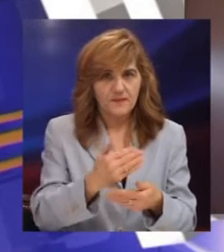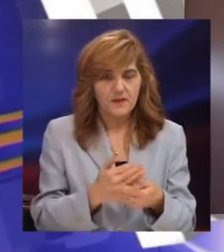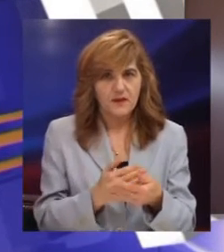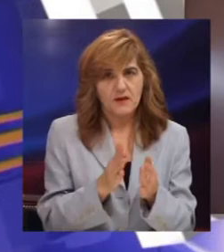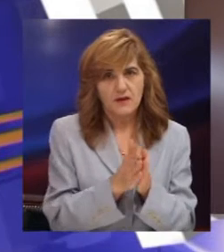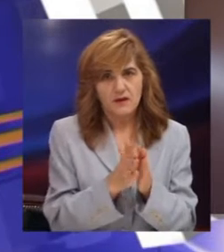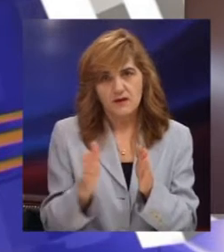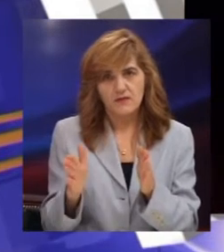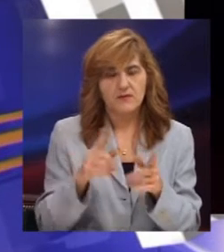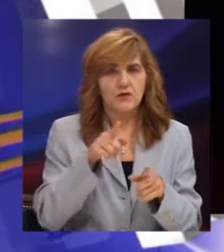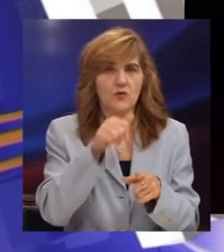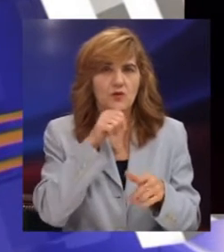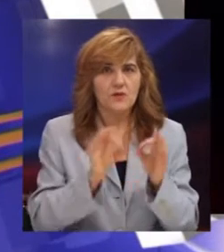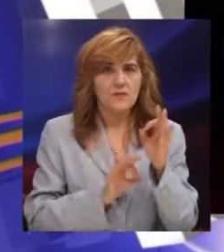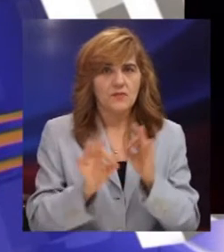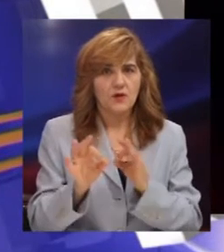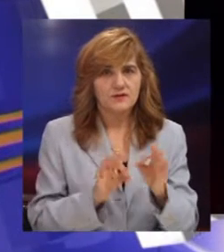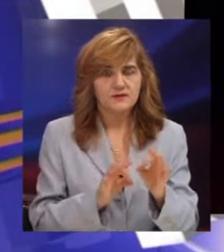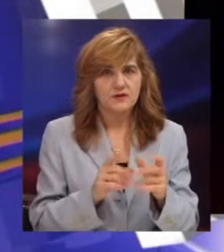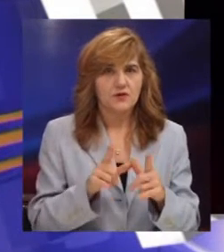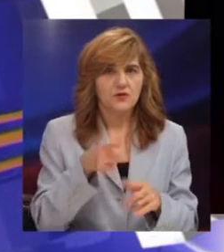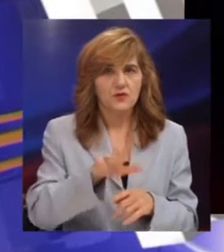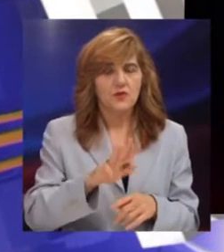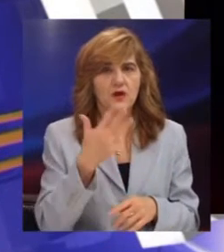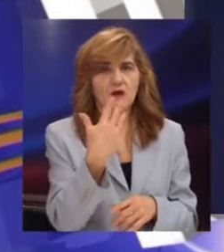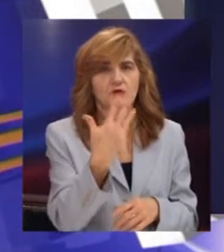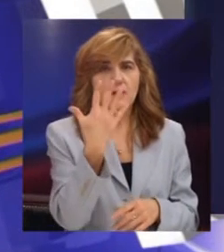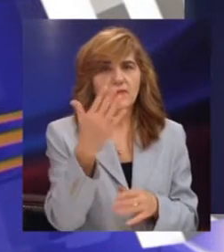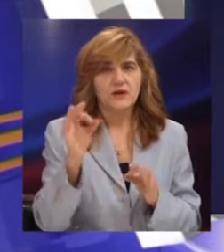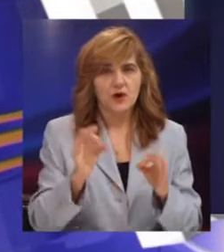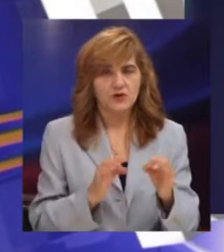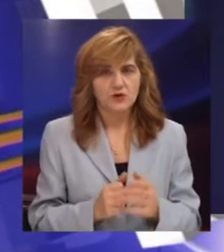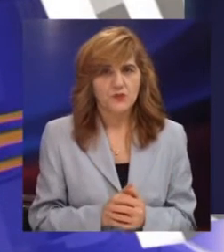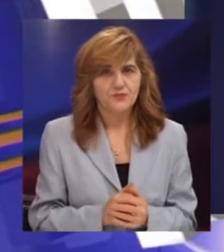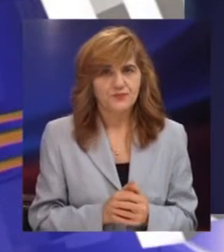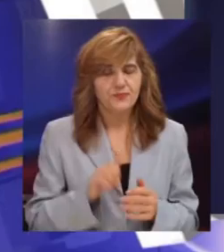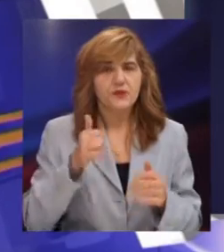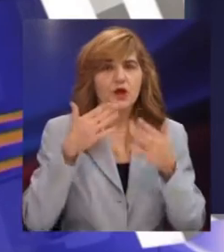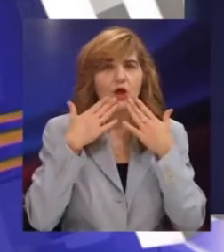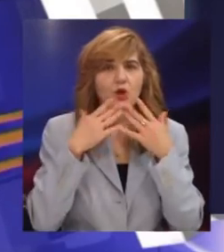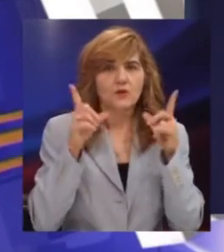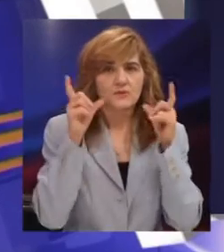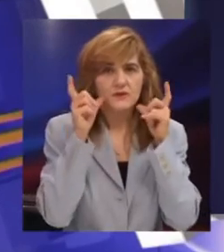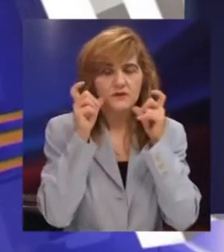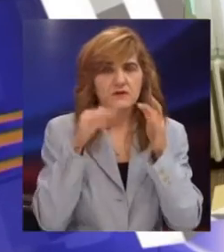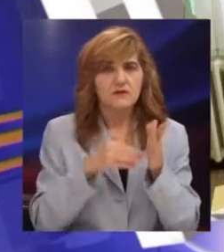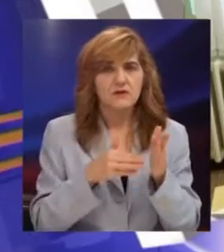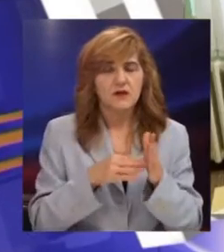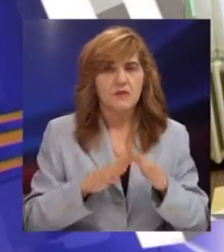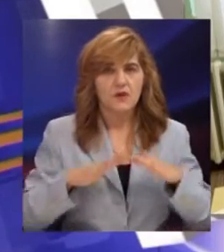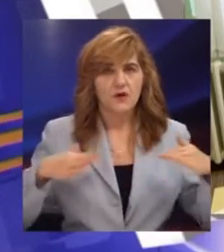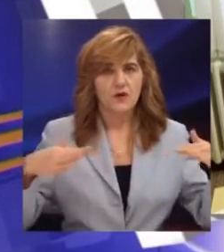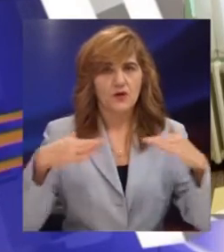protokola isključene iz skrininga, procenat je nešto veći, te čini oko 45%. Iako je za uspješan skrining